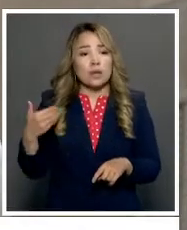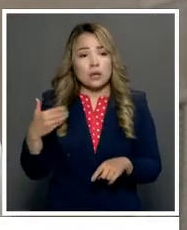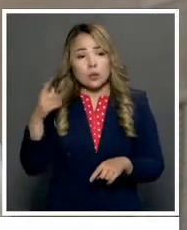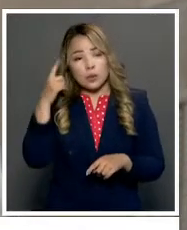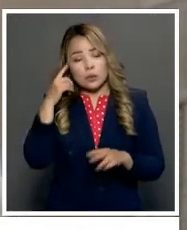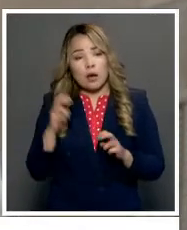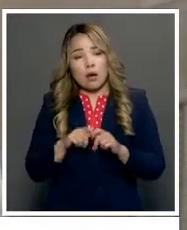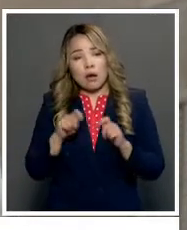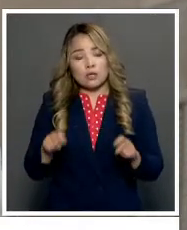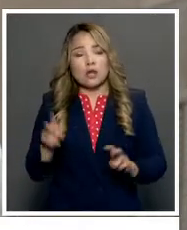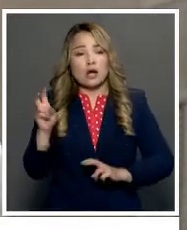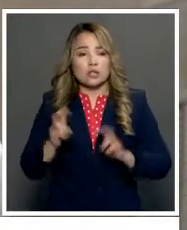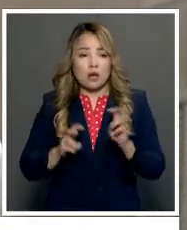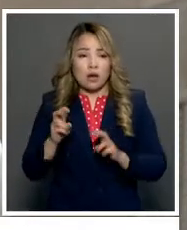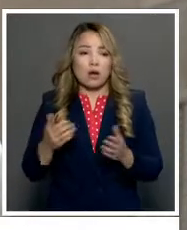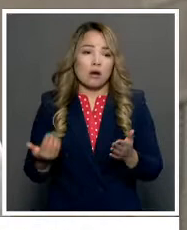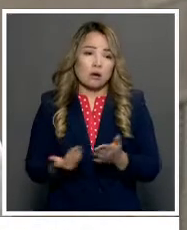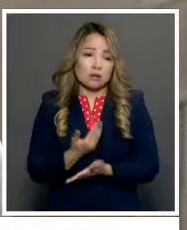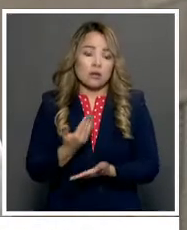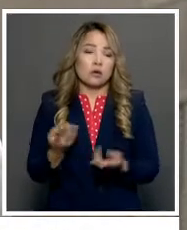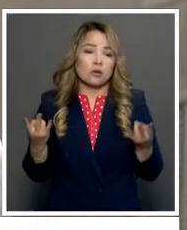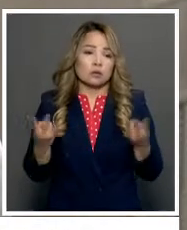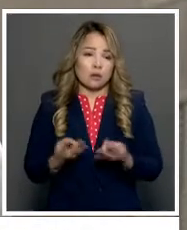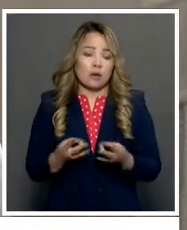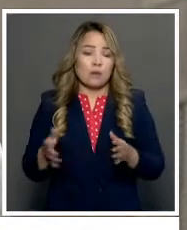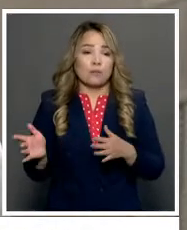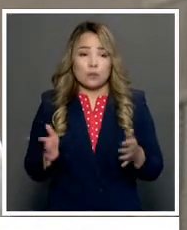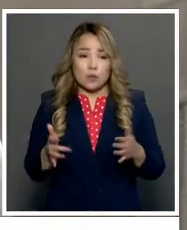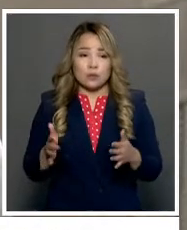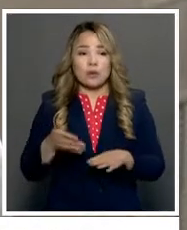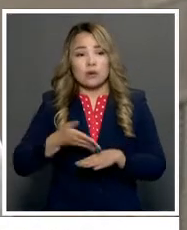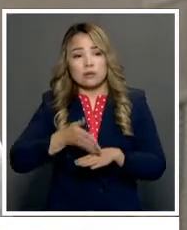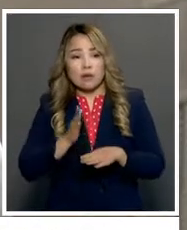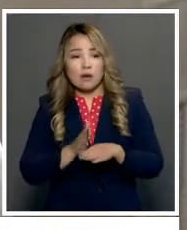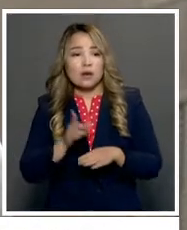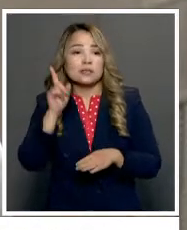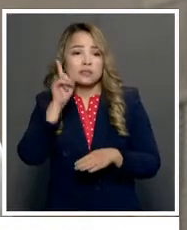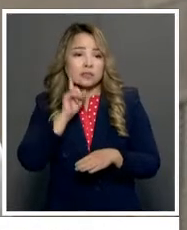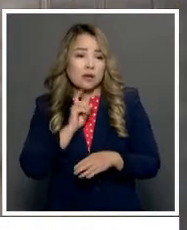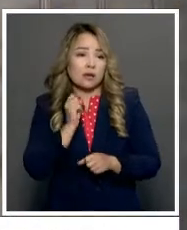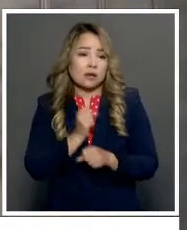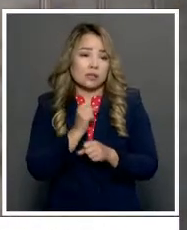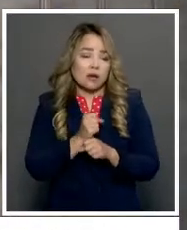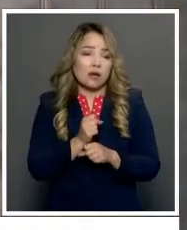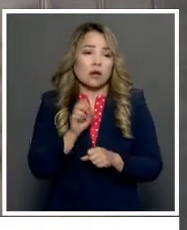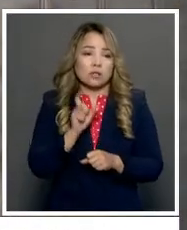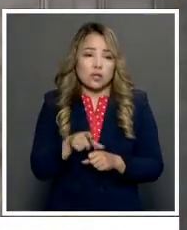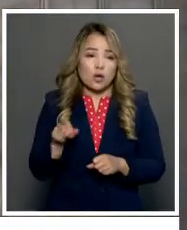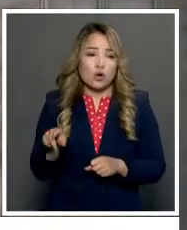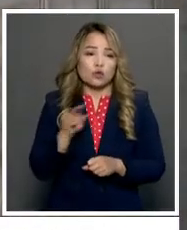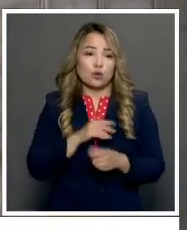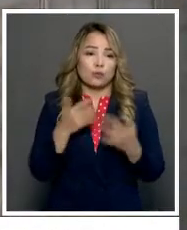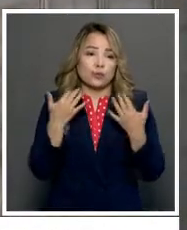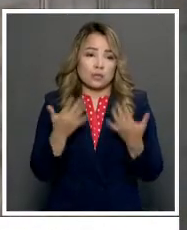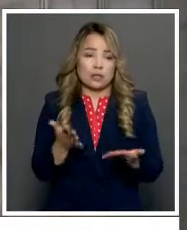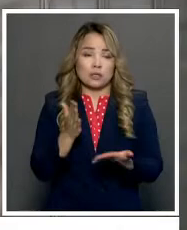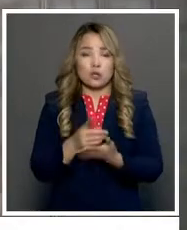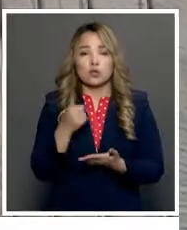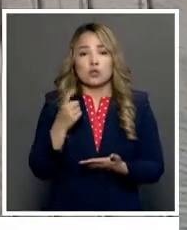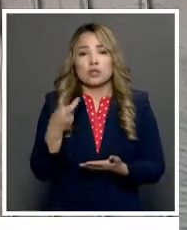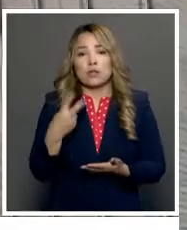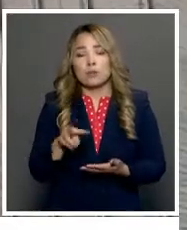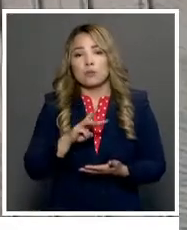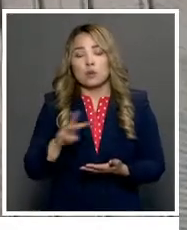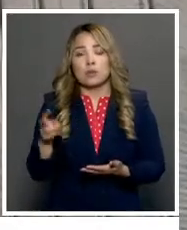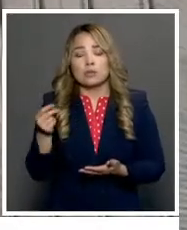мал азығын дайындауға, арзан ұн дайындауға өтілкен септігін тигізер еді. Әрі жұмыс болады халыққа. Астық терминалы 120 миллион теңге